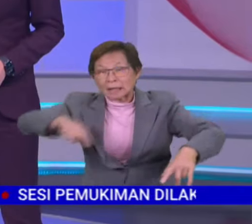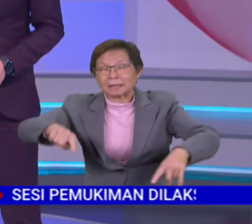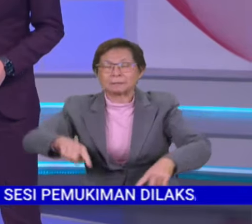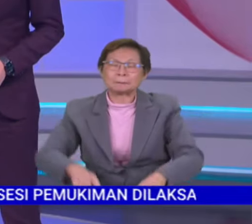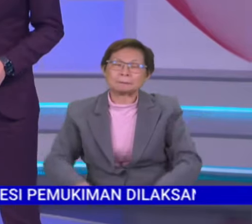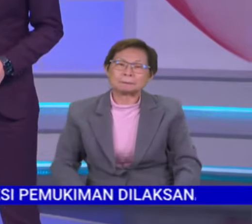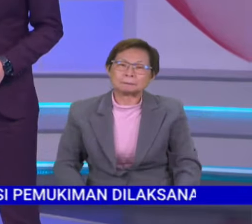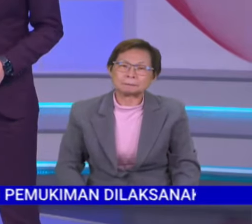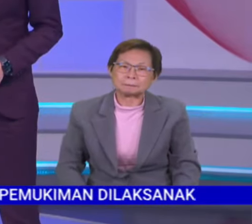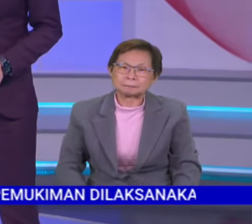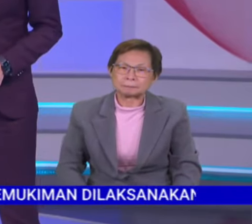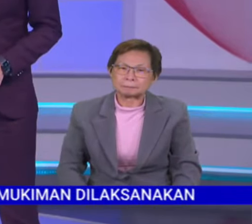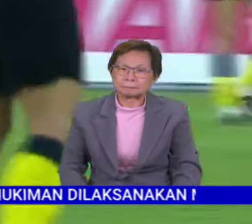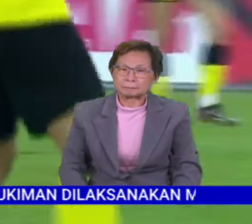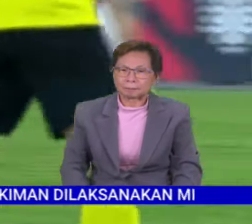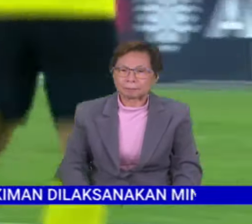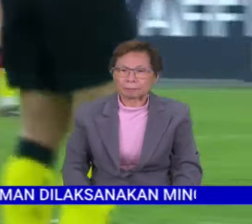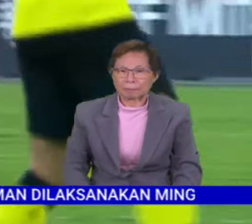itu.